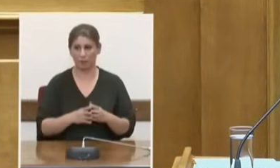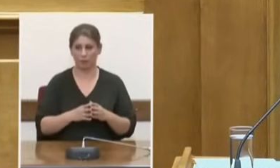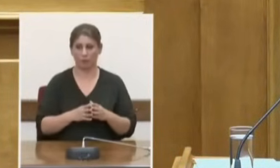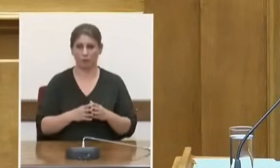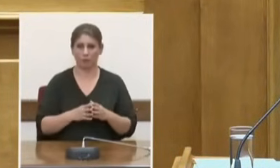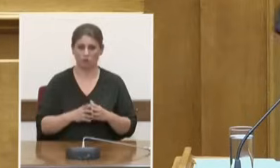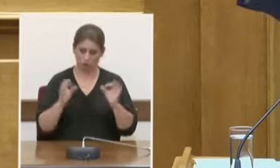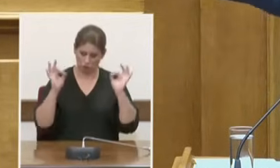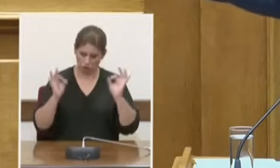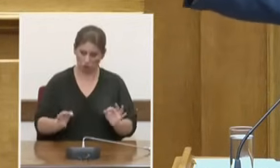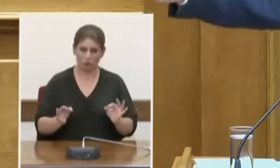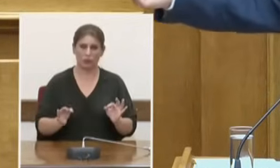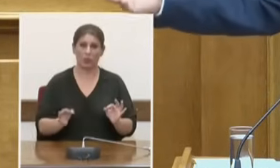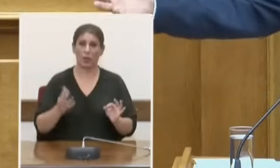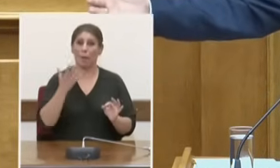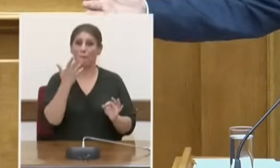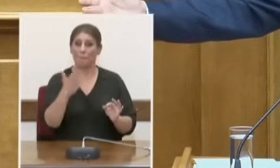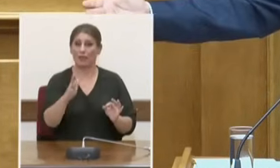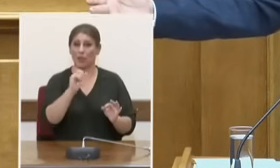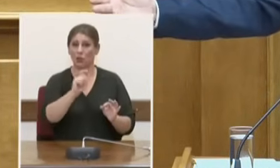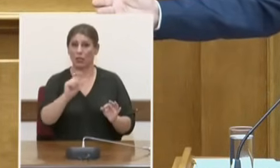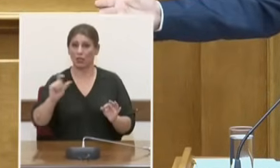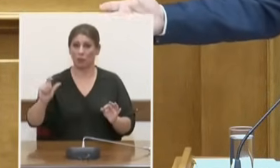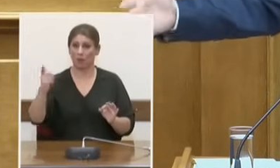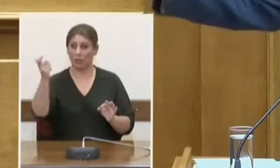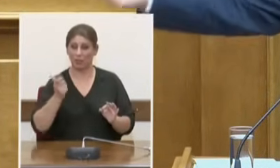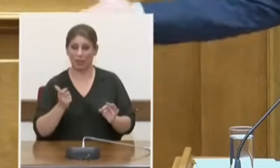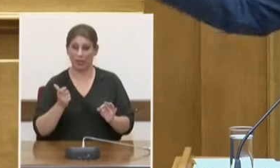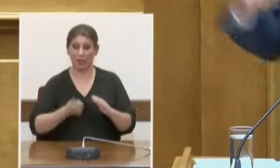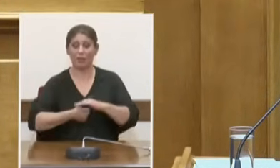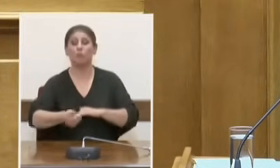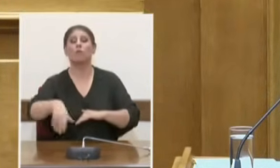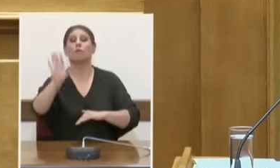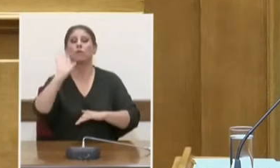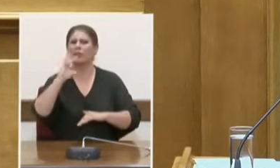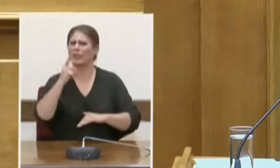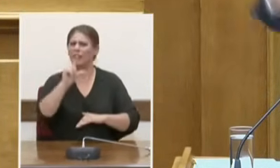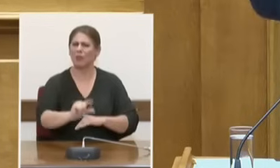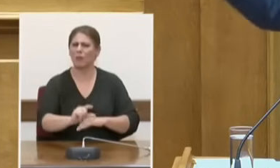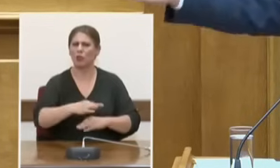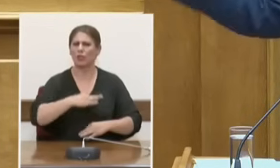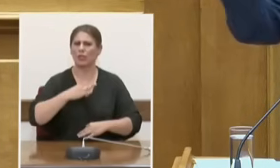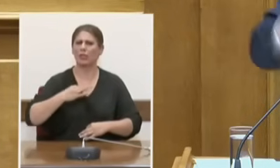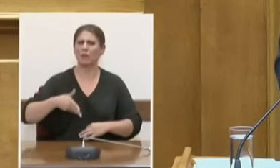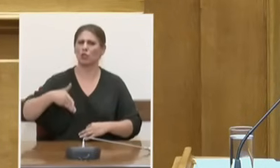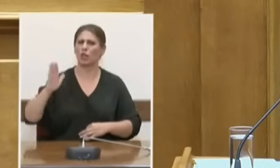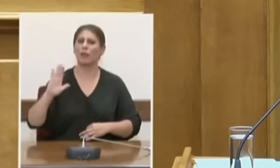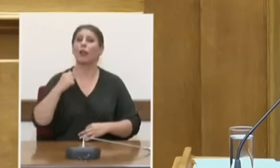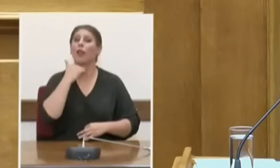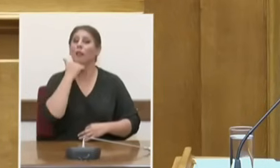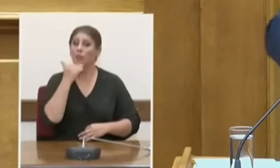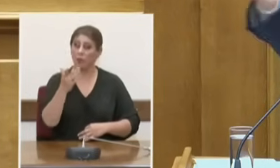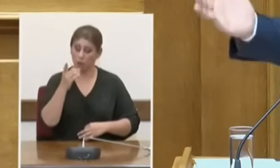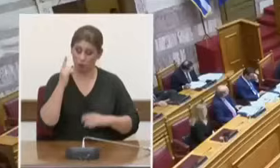πιστότητα, τα 500 εκατομμύρια δανεικάκια γύριστα του κόμματός σας, γιατί δεν τα μειώνετε, κύριε Μητσοτάκη? Εκεί δεν μπορεί να είστε δηλαδή